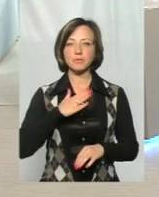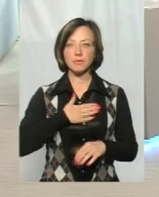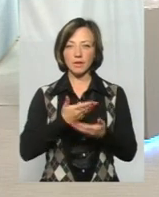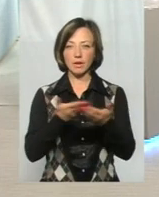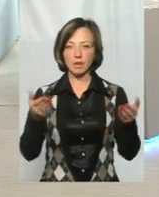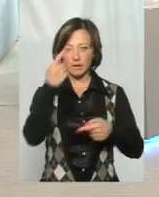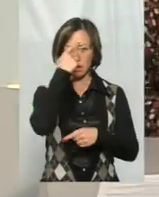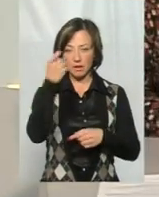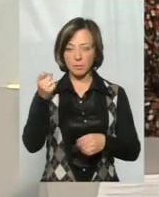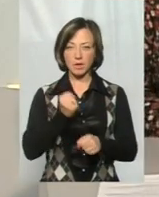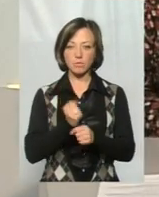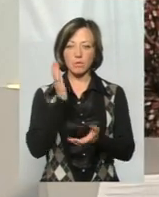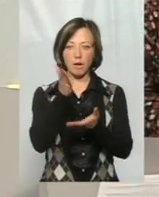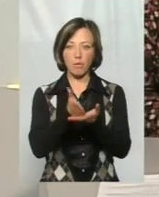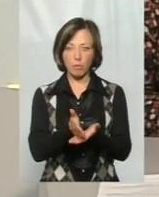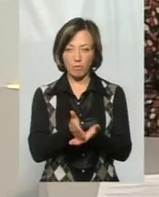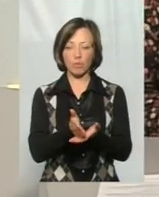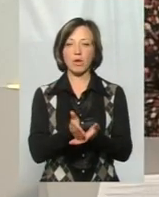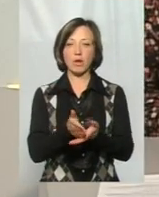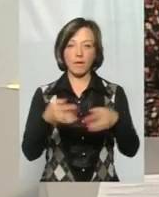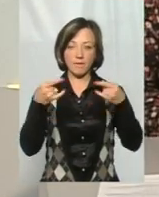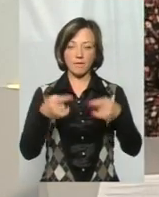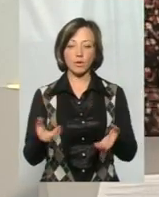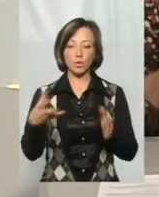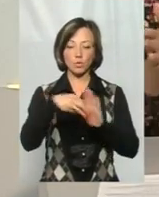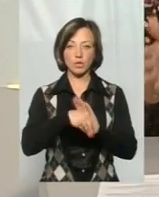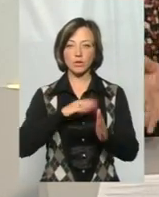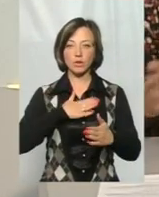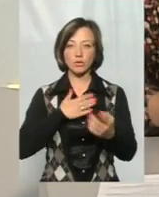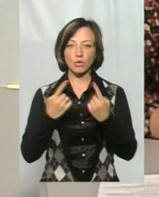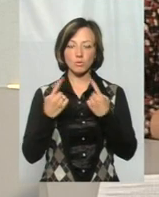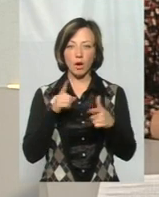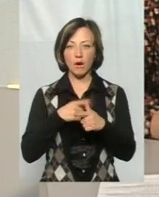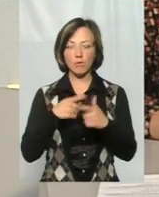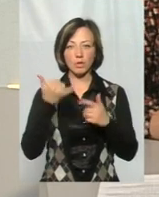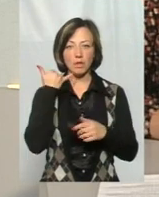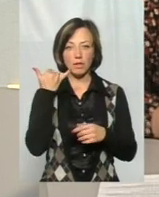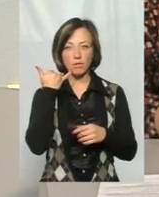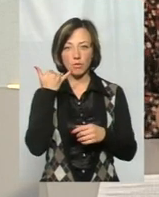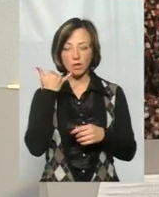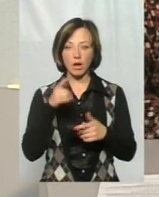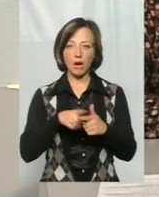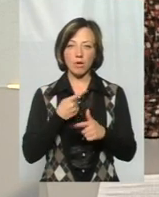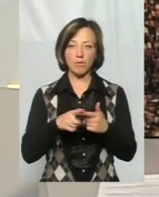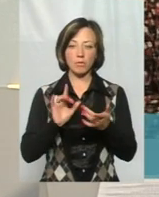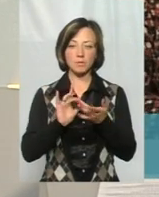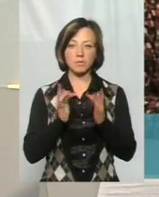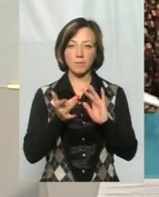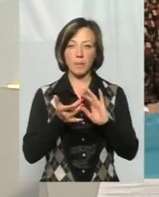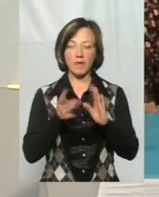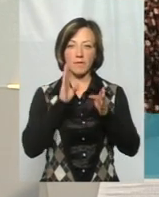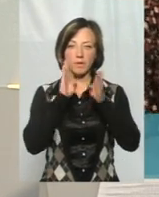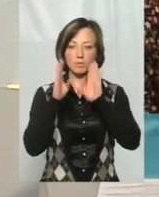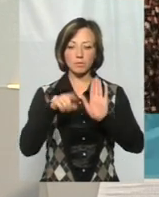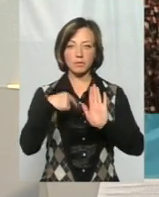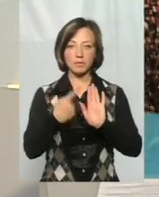я нагадую, що працюємо ми у прямому ефірі, тому долучайтесь до нас або телефонами, які бачите на екранах, або у соцмережі Facebook.